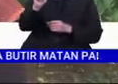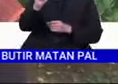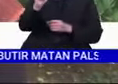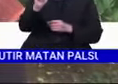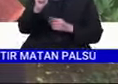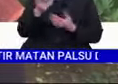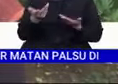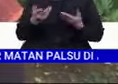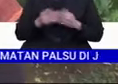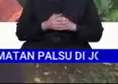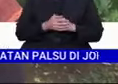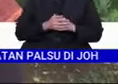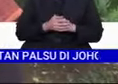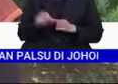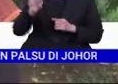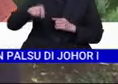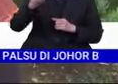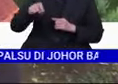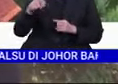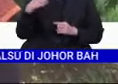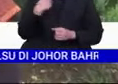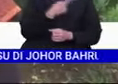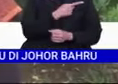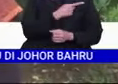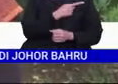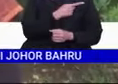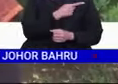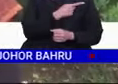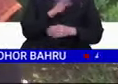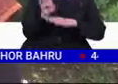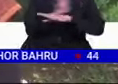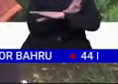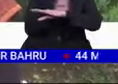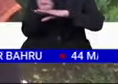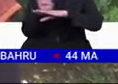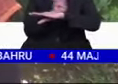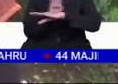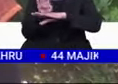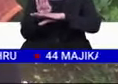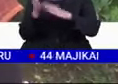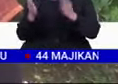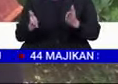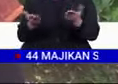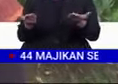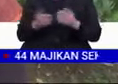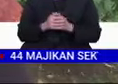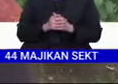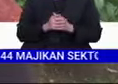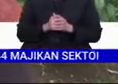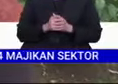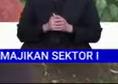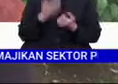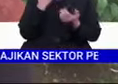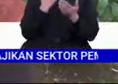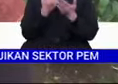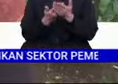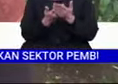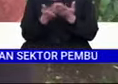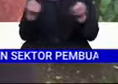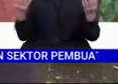keperluanmu bulan Gita ada yang pakai menagapa semua pernah sangat membantu tenggelam